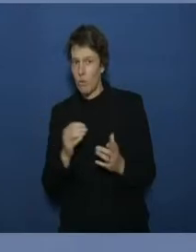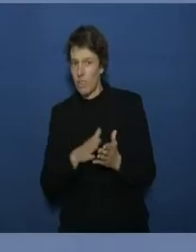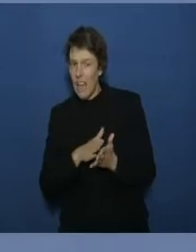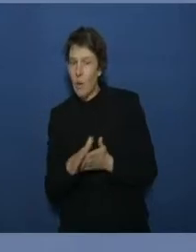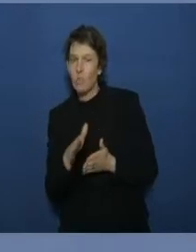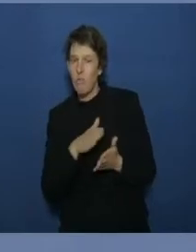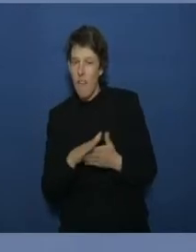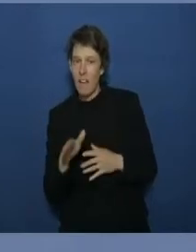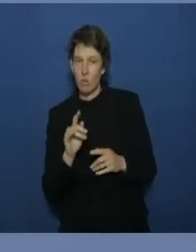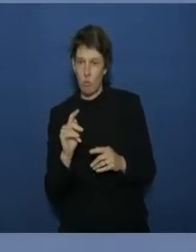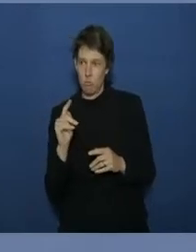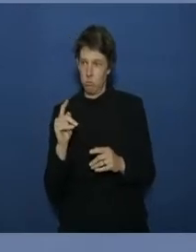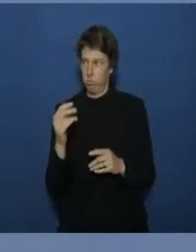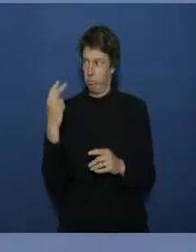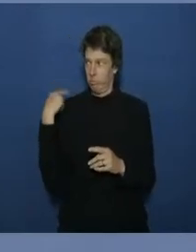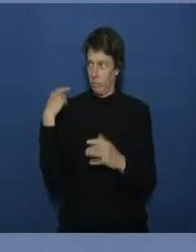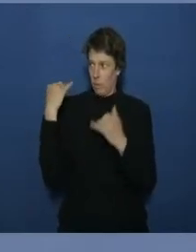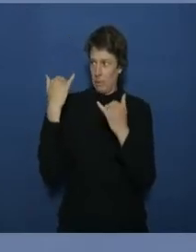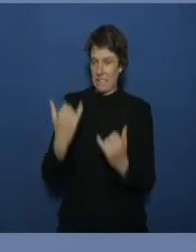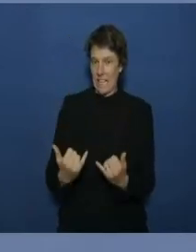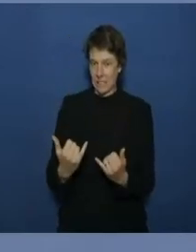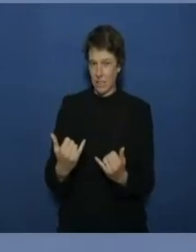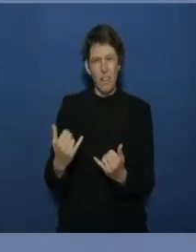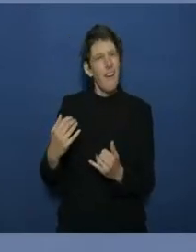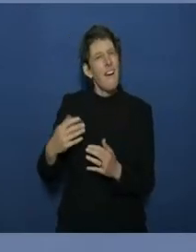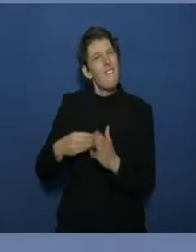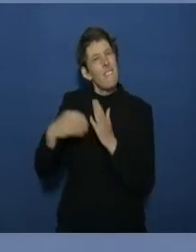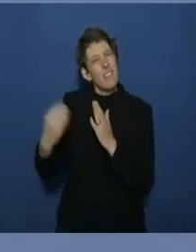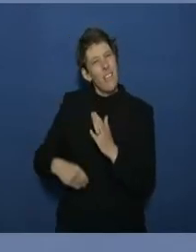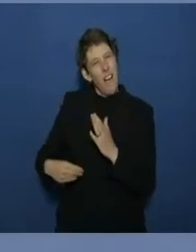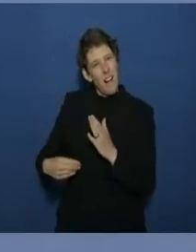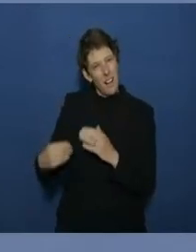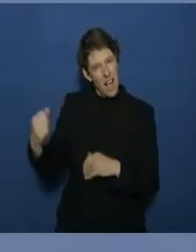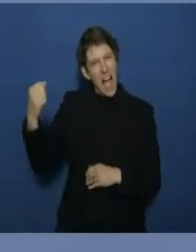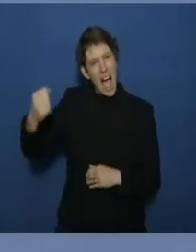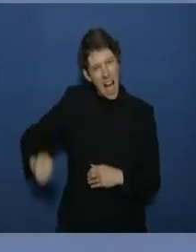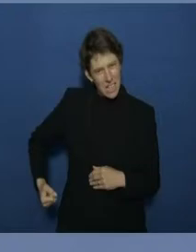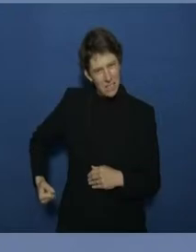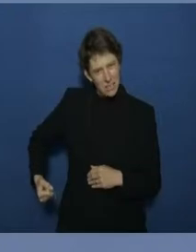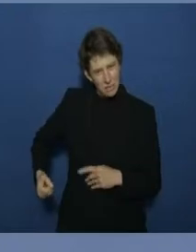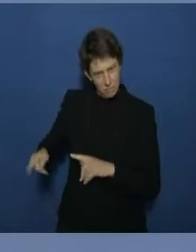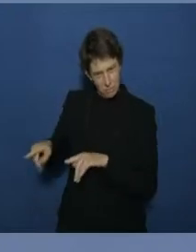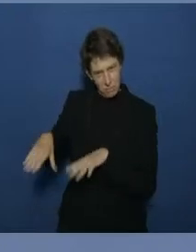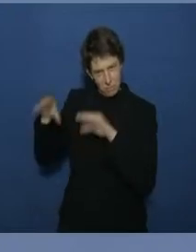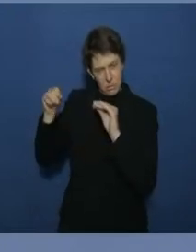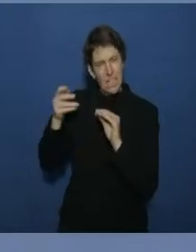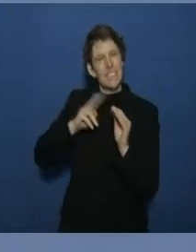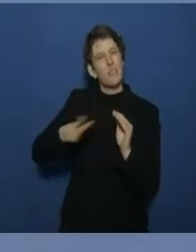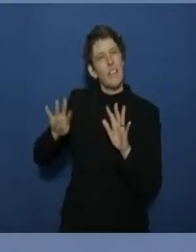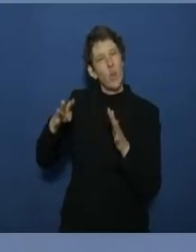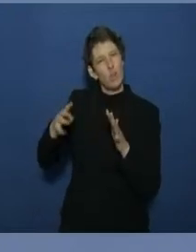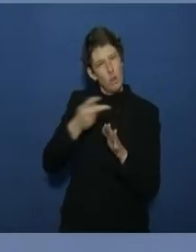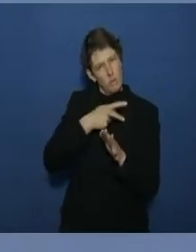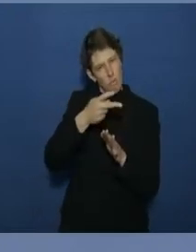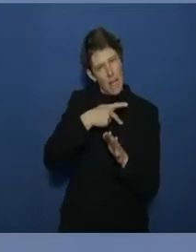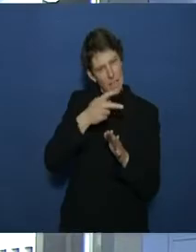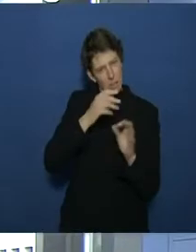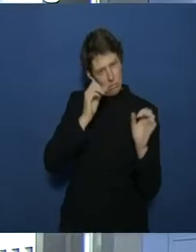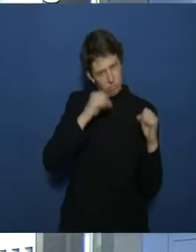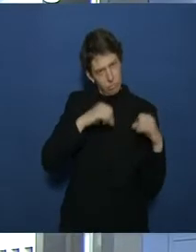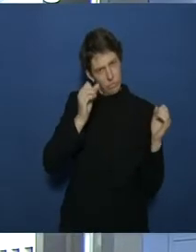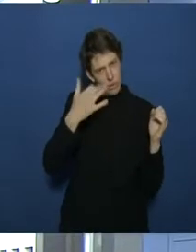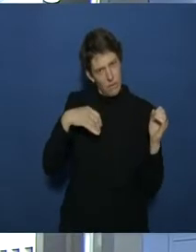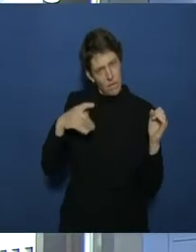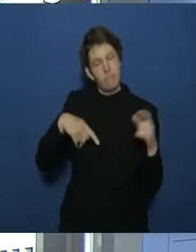zahlreicher Vorhaben, die aus dem Vertrag von Aachen hervorgegangen sind, der im Januar 2019 zwischen beiden Ländern geschlossen wurde.